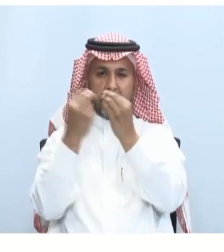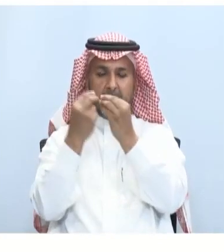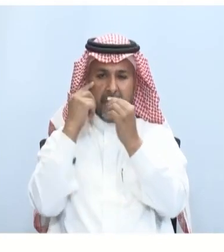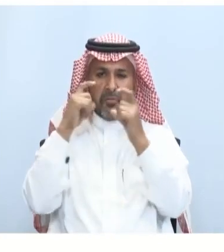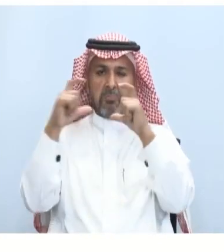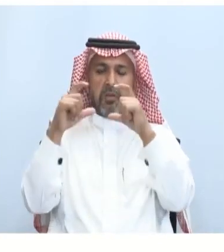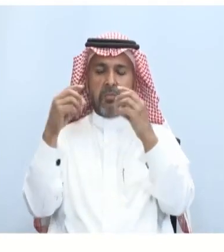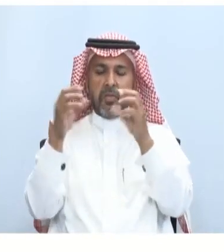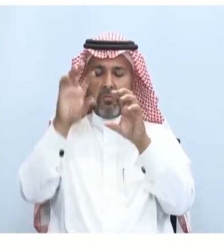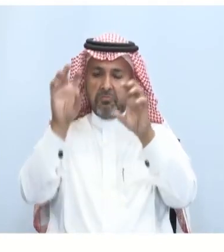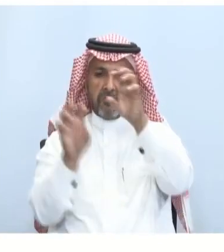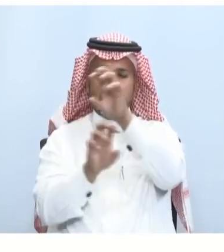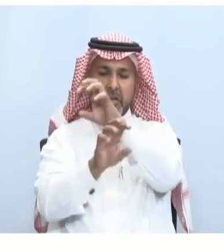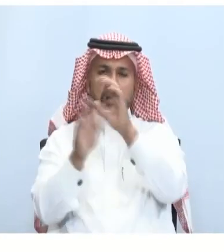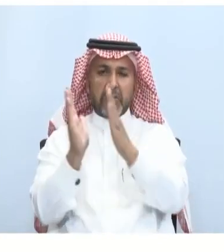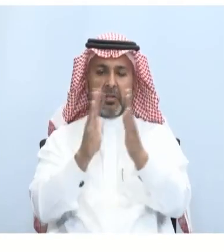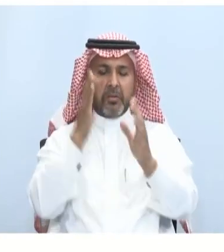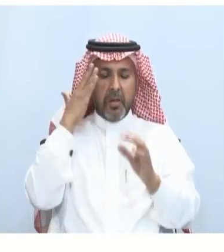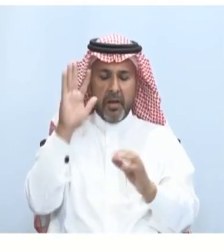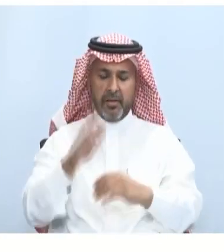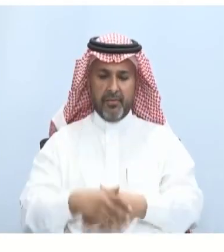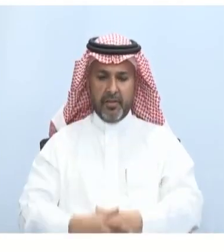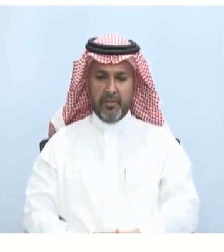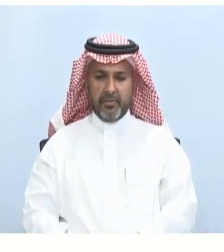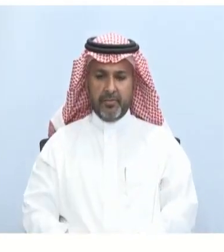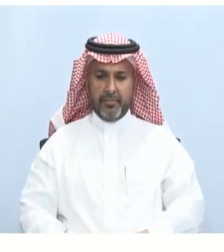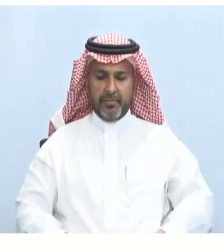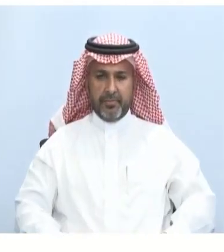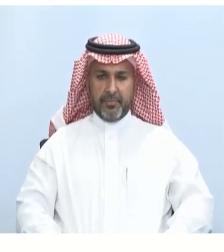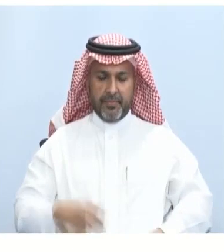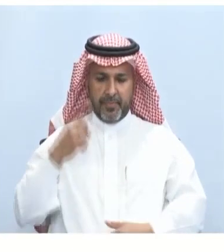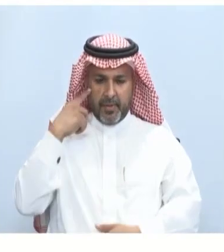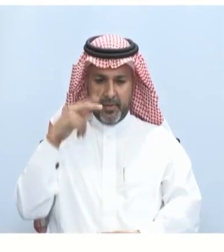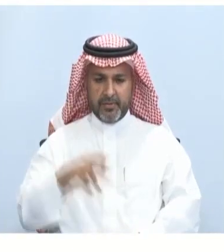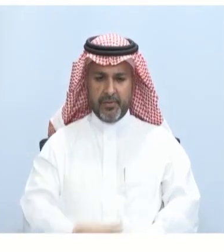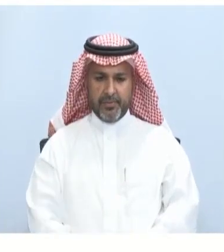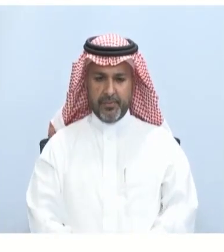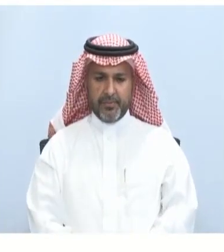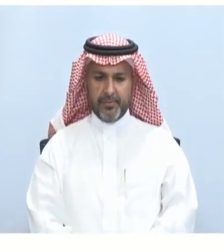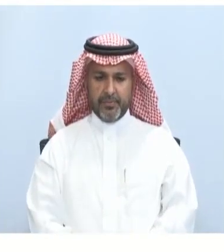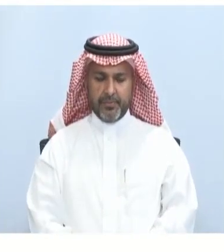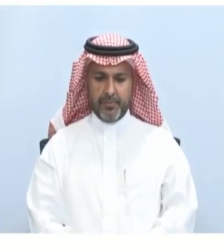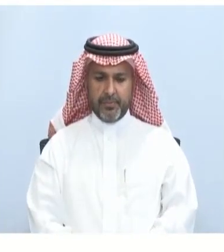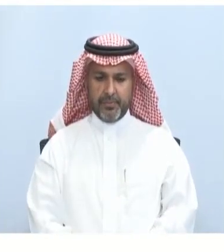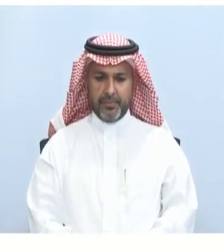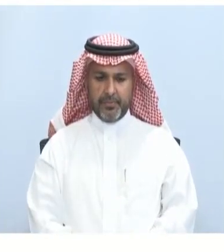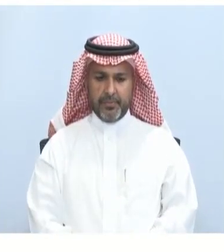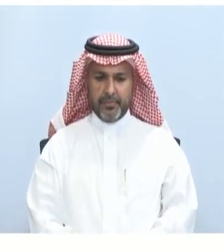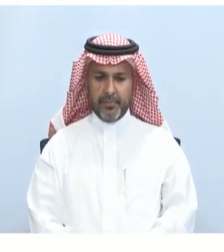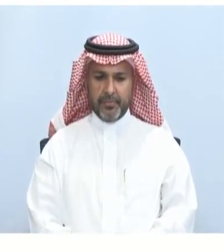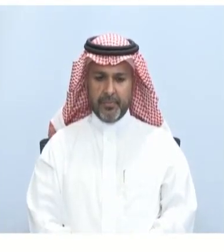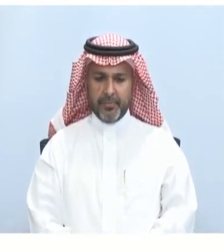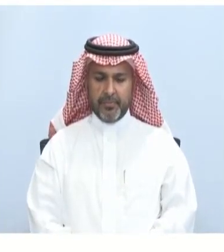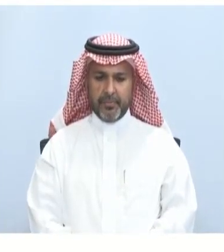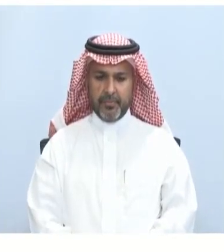عرفنا انهي جذر سالب واحد اي تربيع الاي الان قيمتها جذر